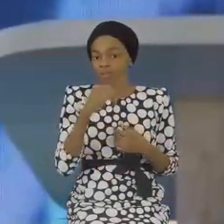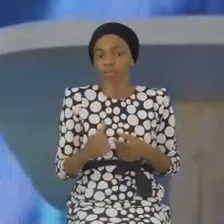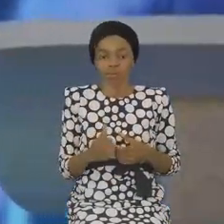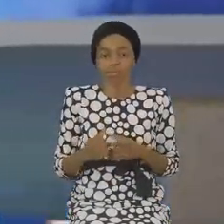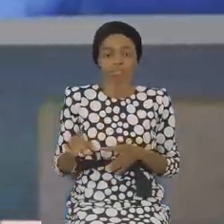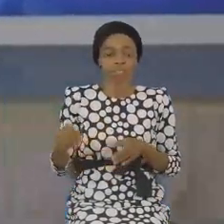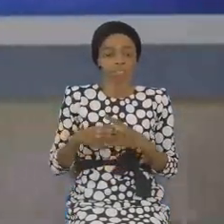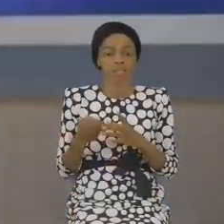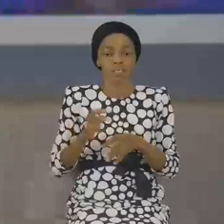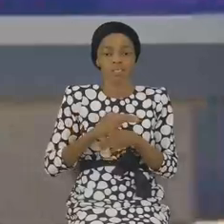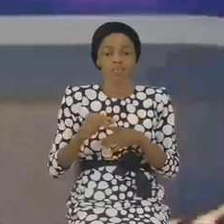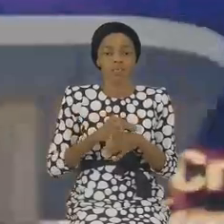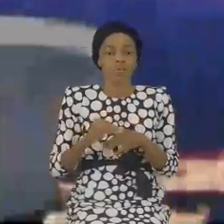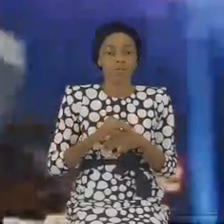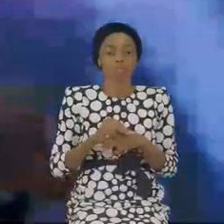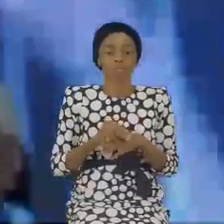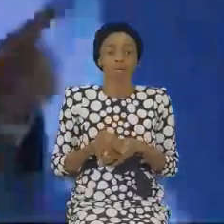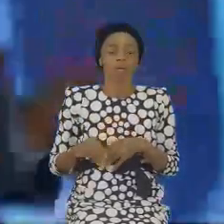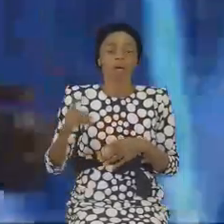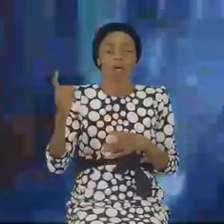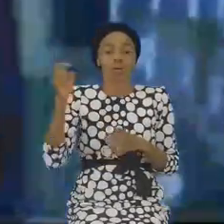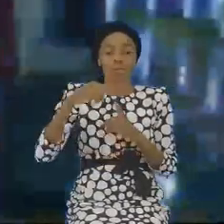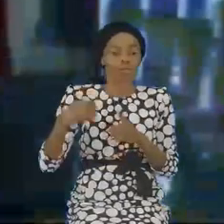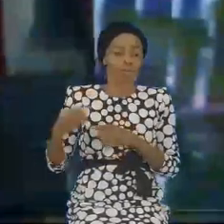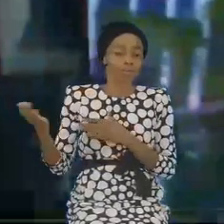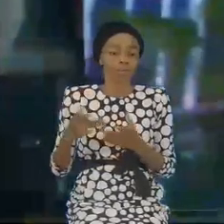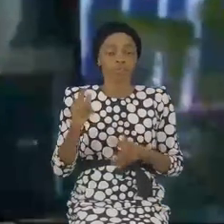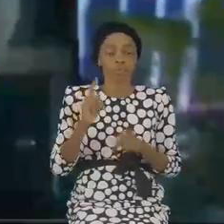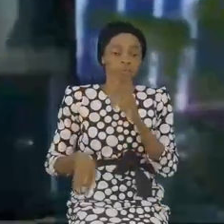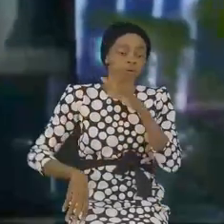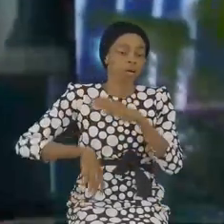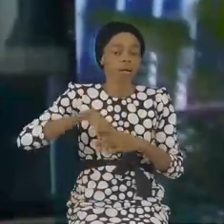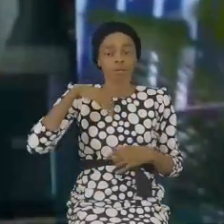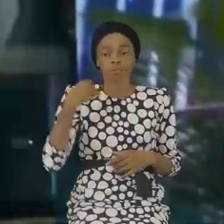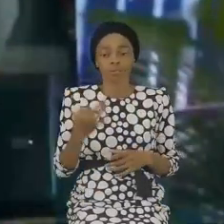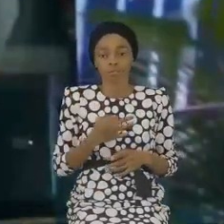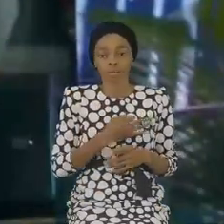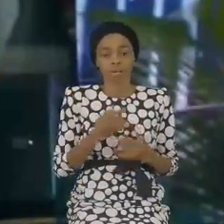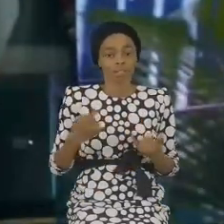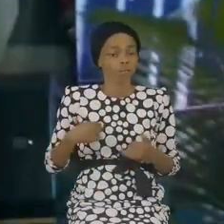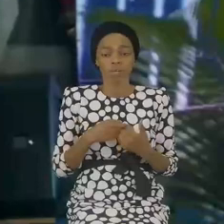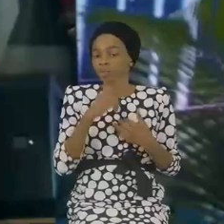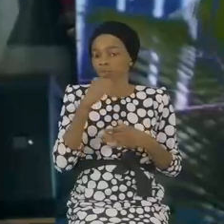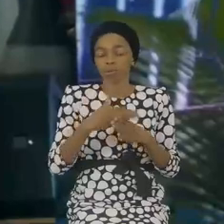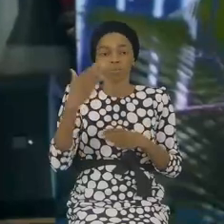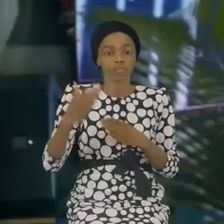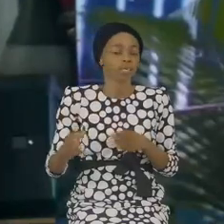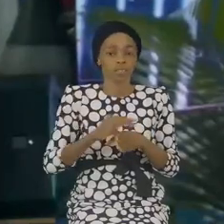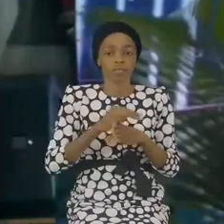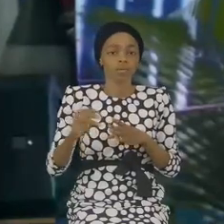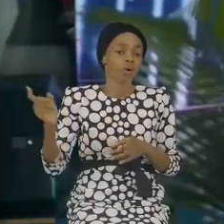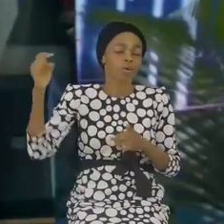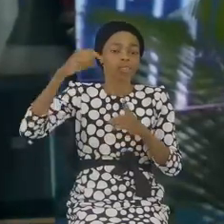fassions sortir le peuple de l'Égypte, hors de l'Égypte. Et nous n'aurons pas achevé le ministère à moins que nous les